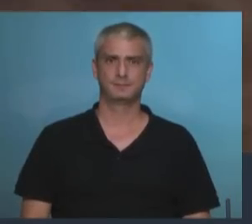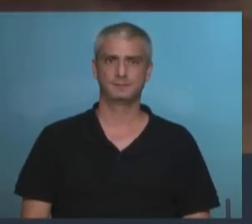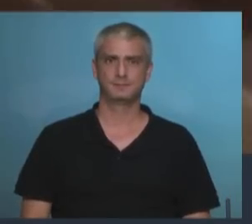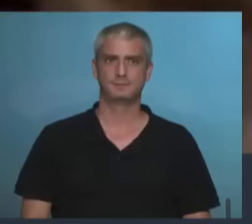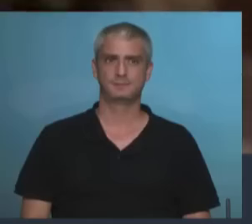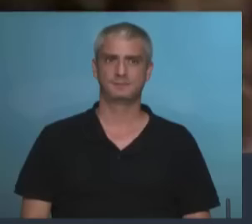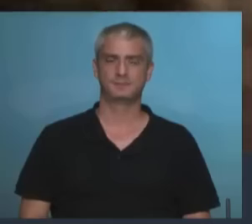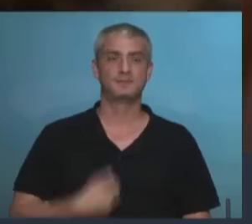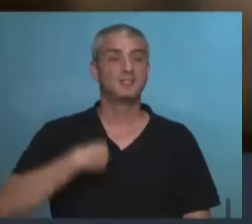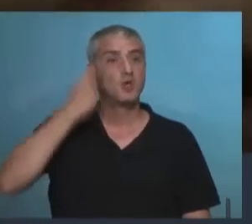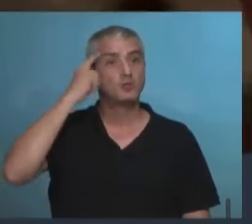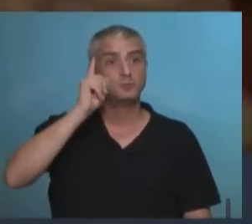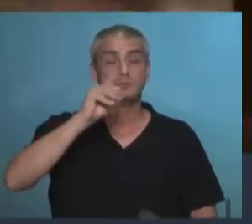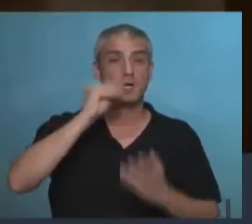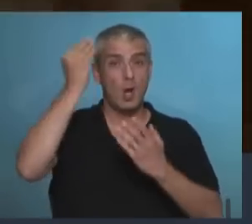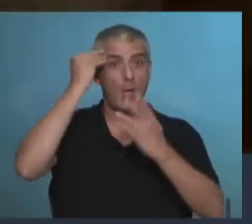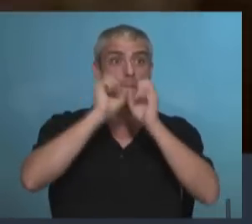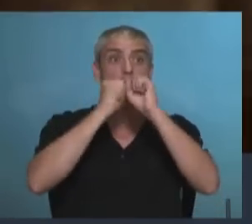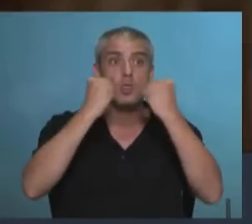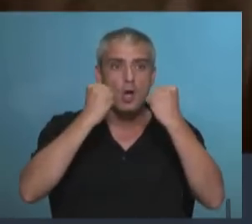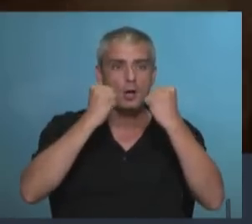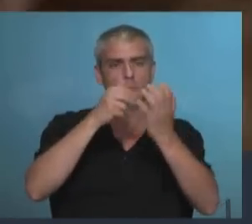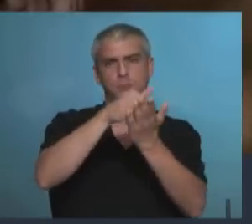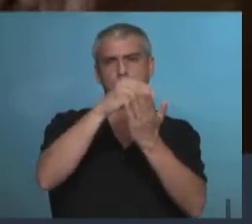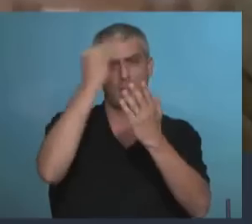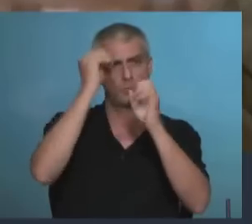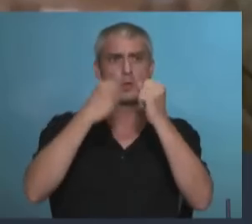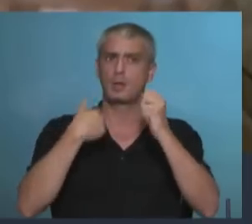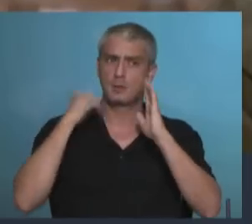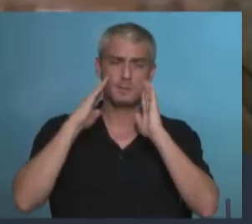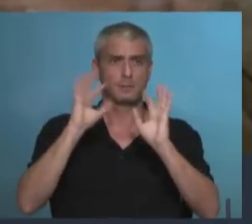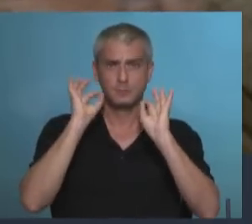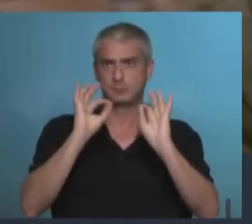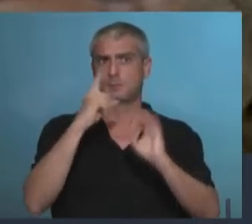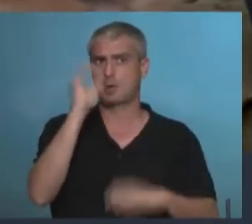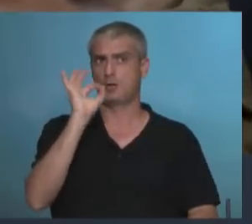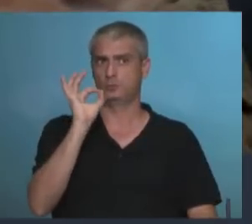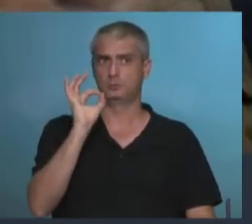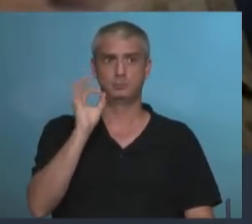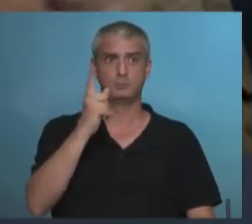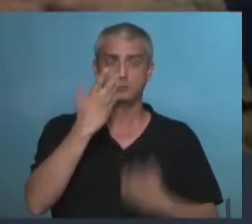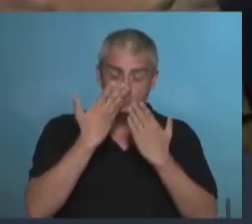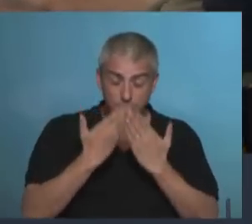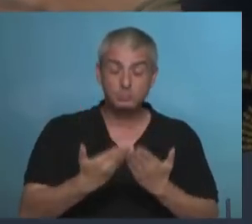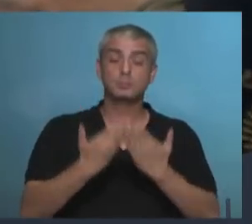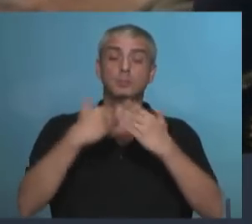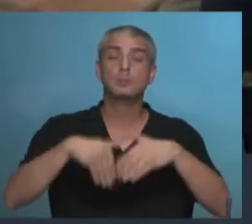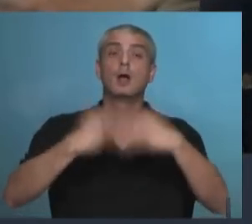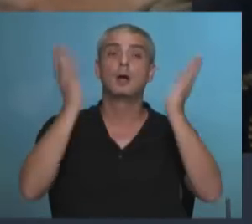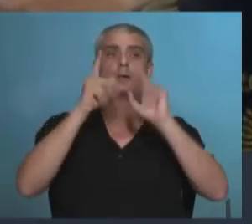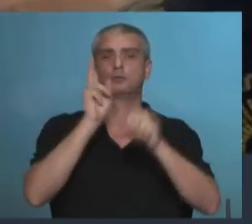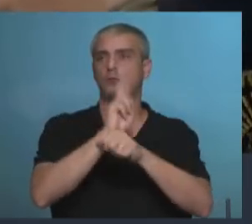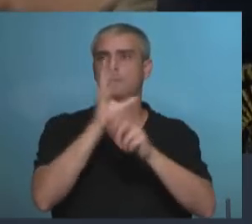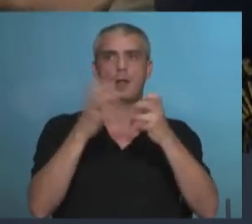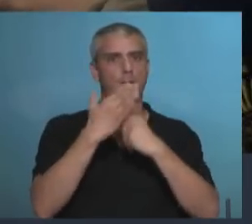אני חושב שמי שיושב ולומד תורה, שישב וילמד תורה עד היום, אני מאמין בזה ב-100%. שישב כל היום בבית מדרש, זה מגן על עם